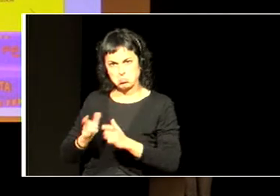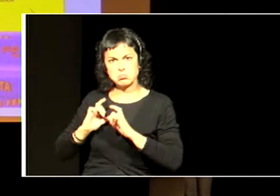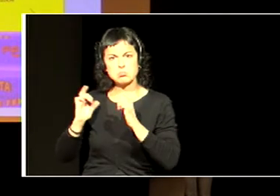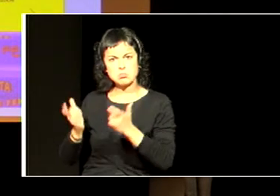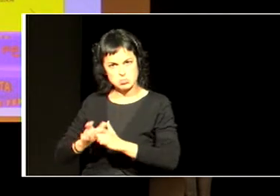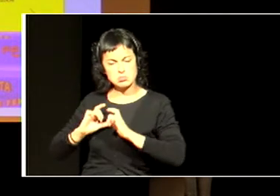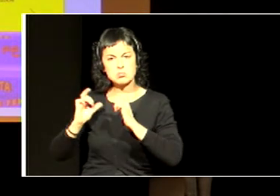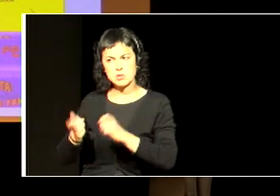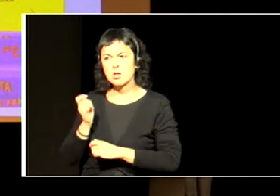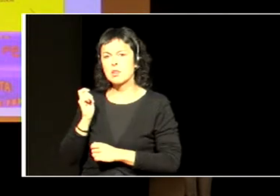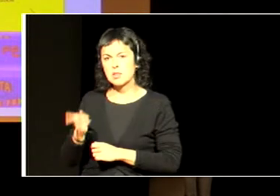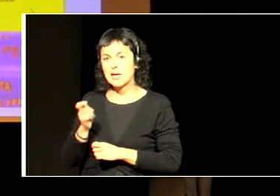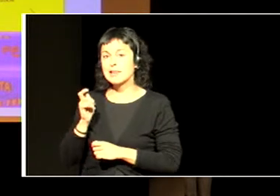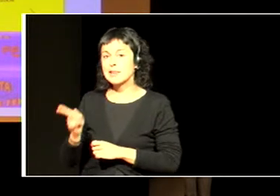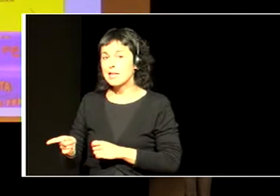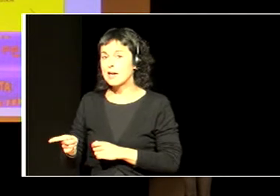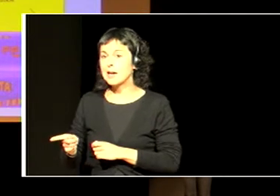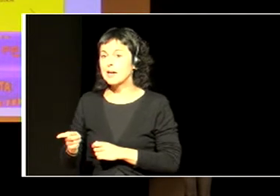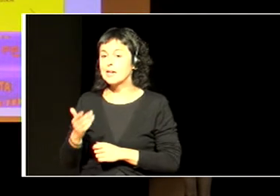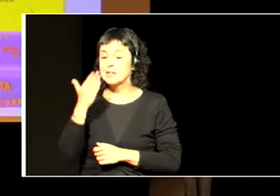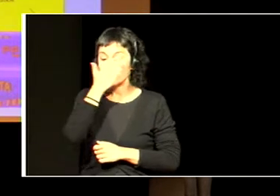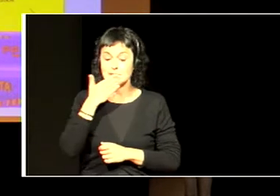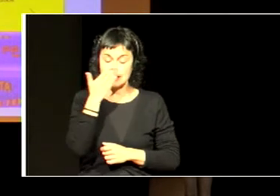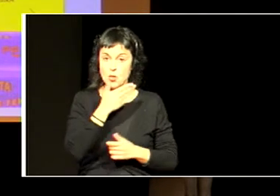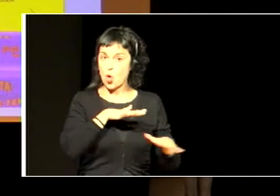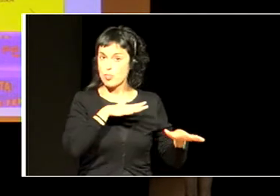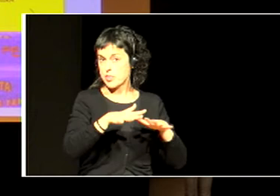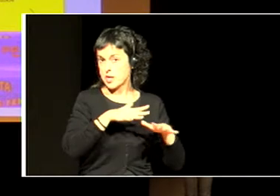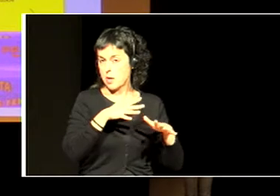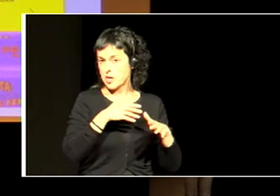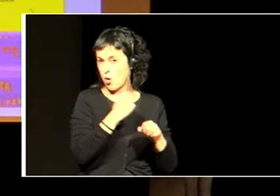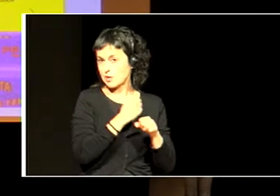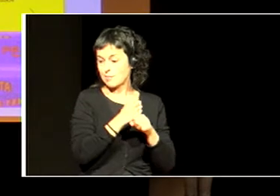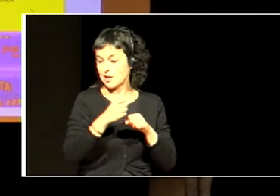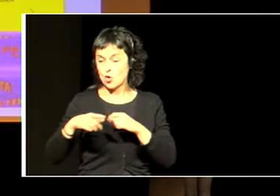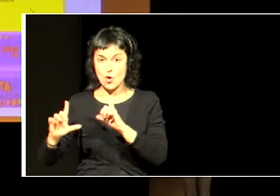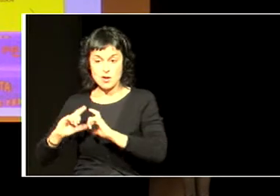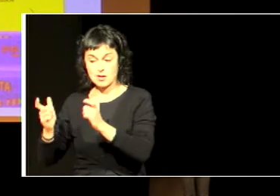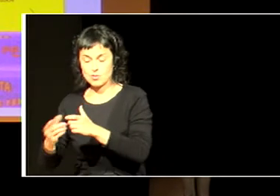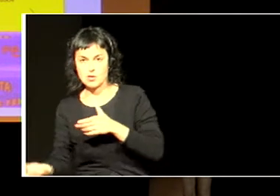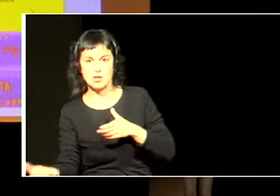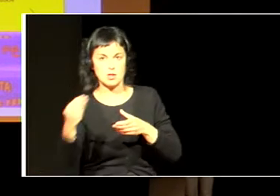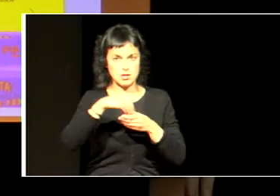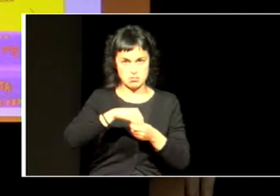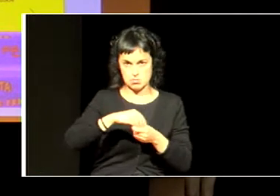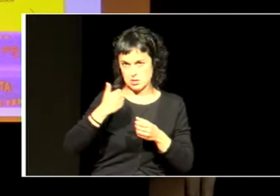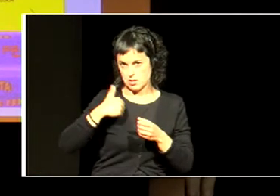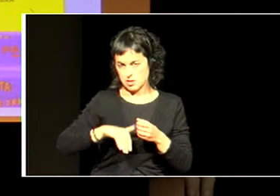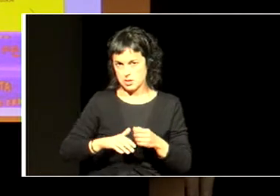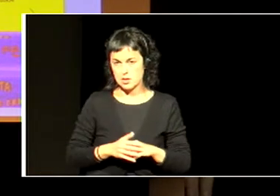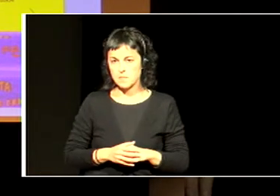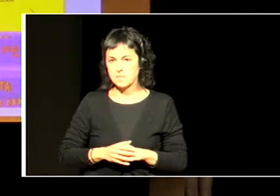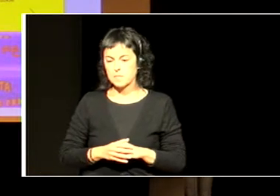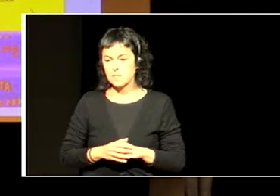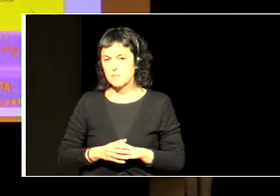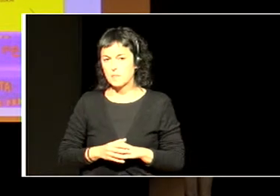bilerak horiek txertatuta daude ikastetzeko dinamikan. Egia da, askok egiten ditugu, oza, guk